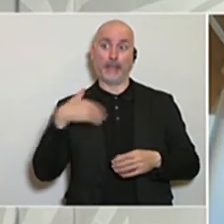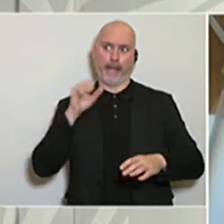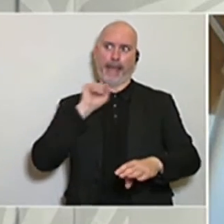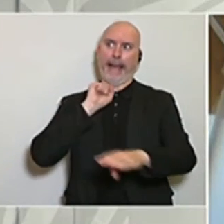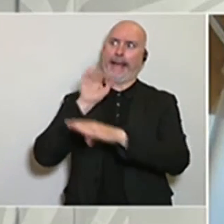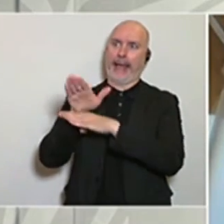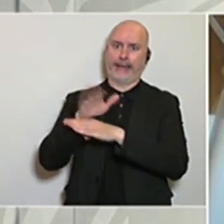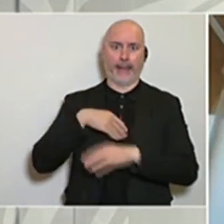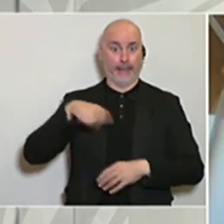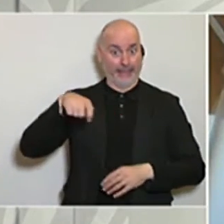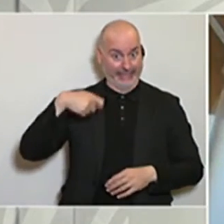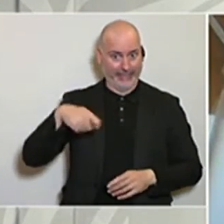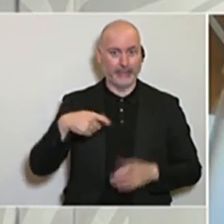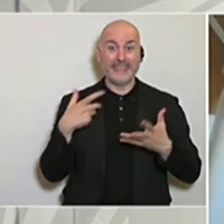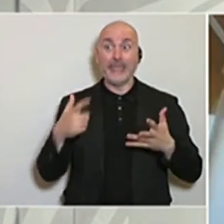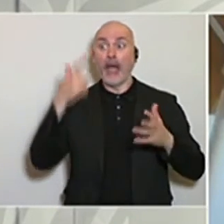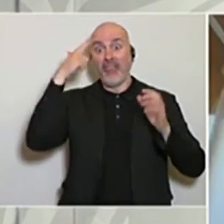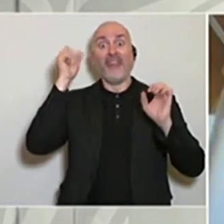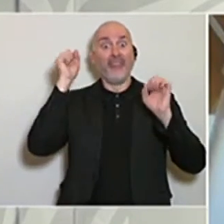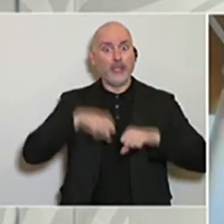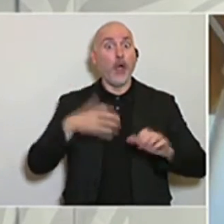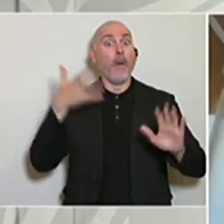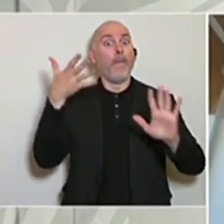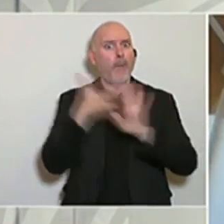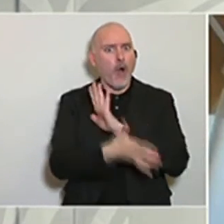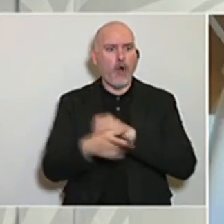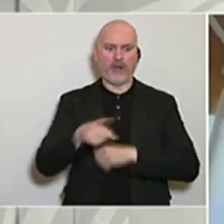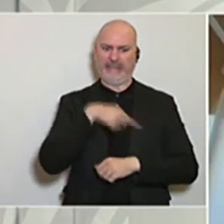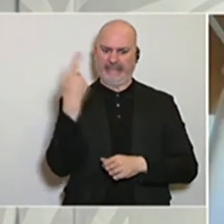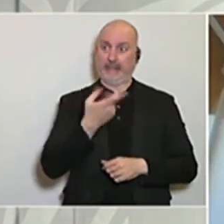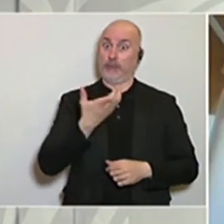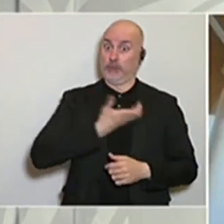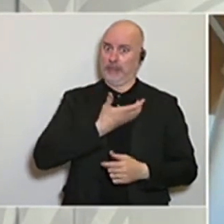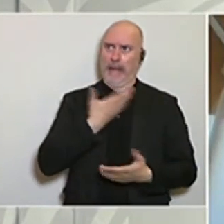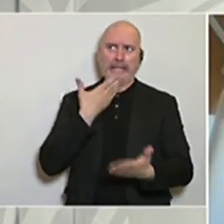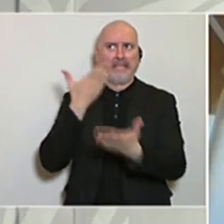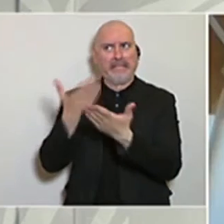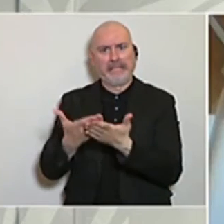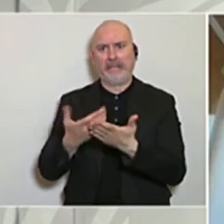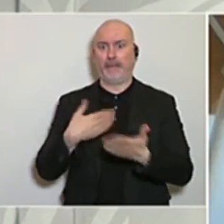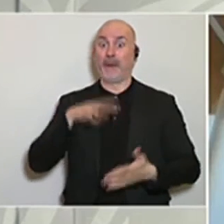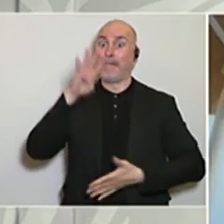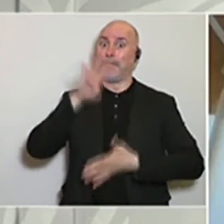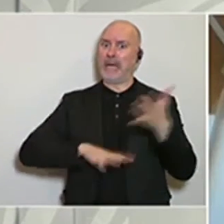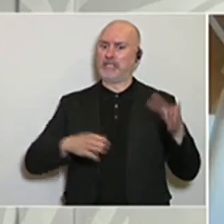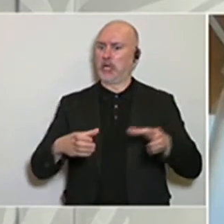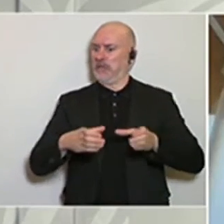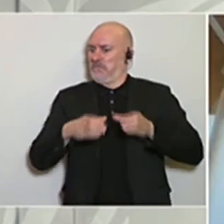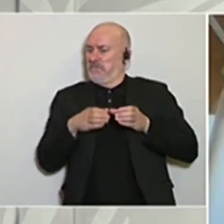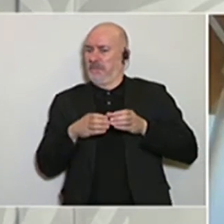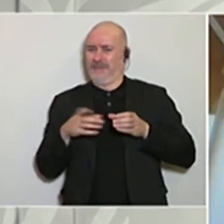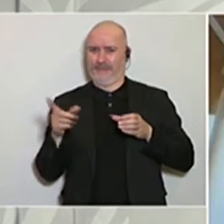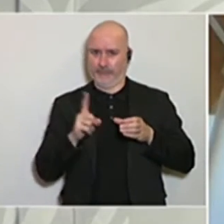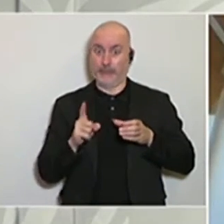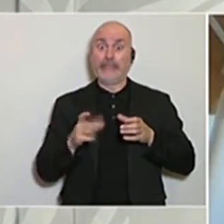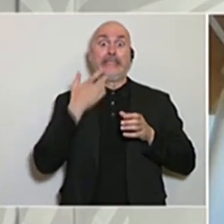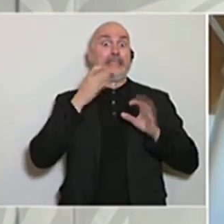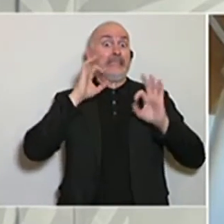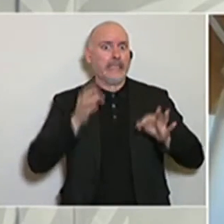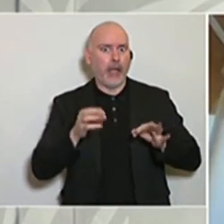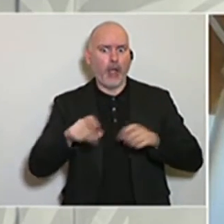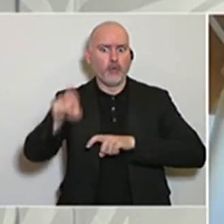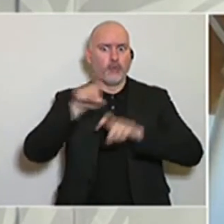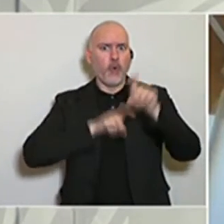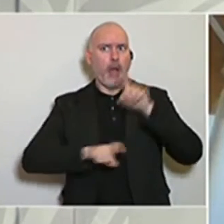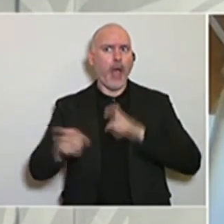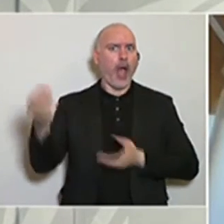al president. Voldria saber si la decisió ve motivada per aquest clam del món municipal perquè no s'aïllés Barcelona i si pot ser reversible en funció